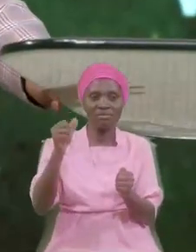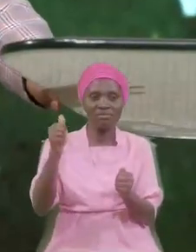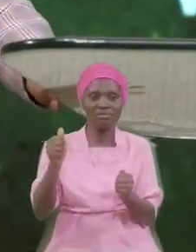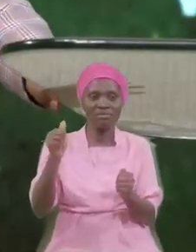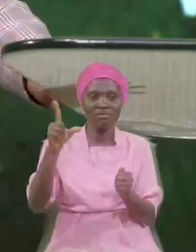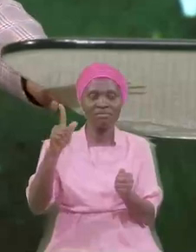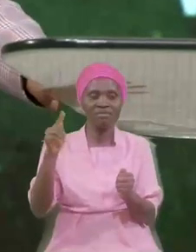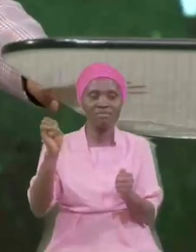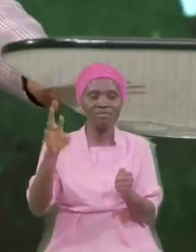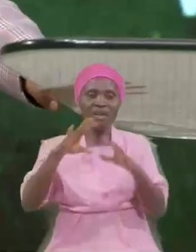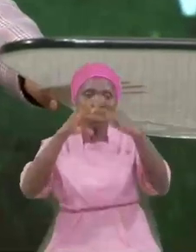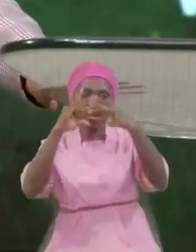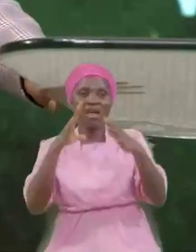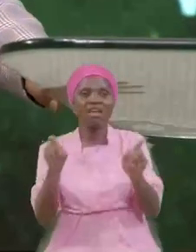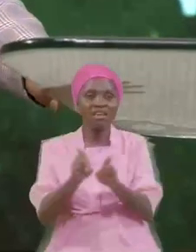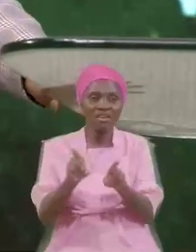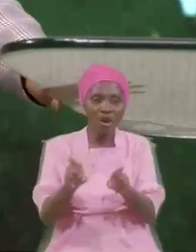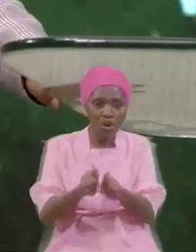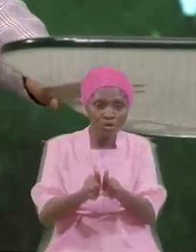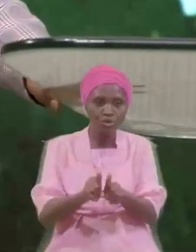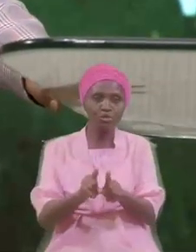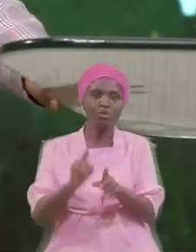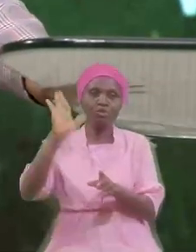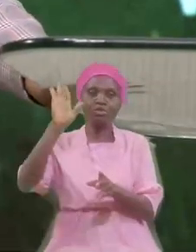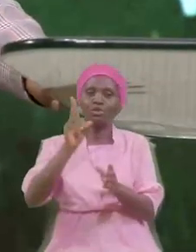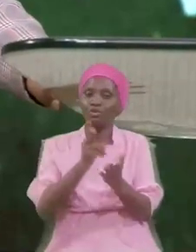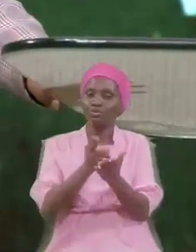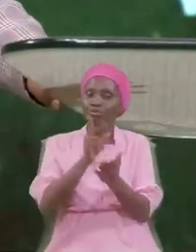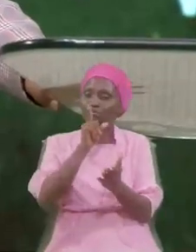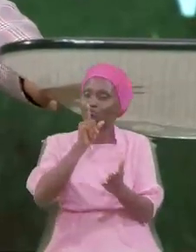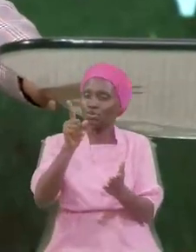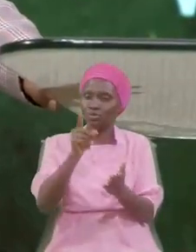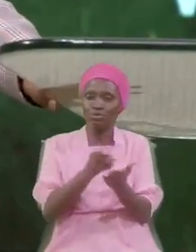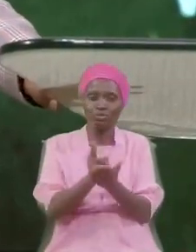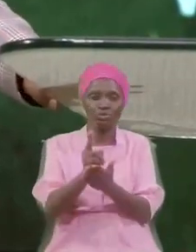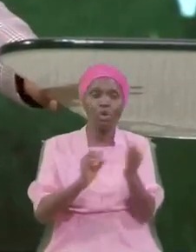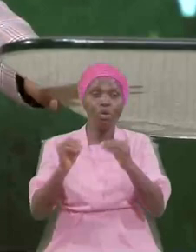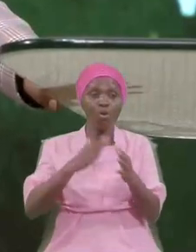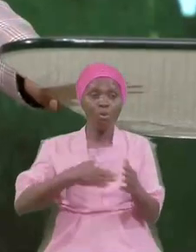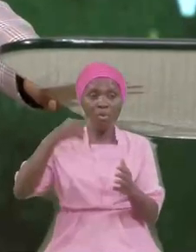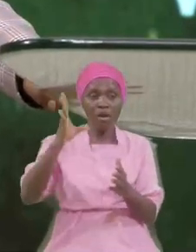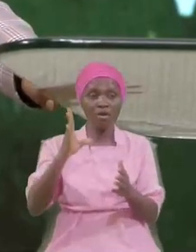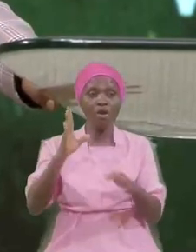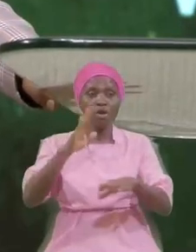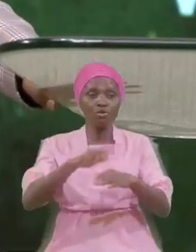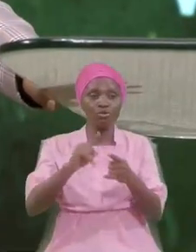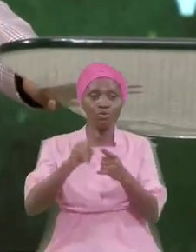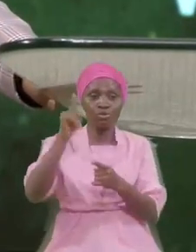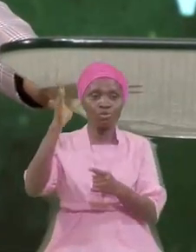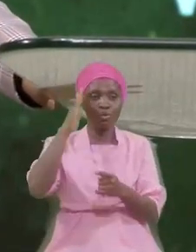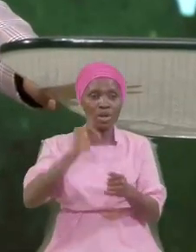chanterai ta fidélité, mon Dieu. Je te célébrerai avec la harpe